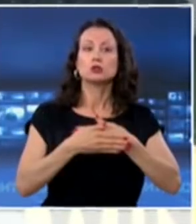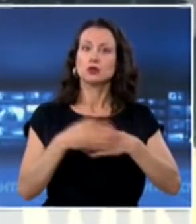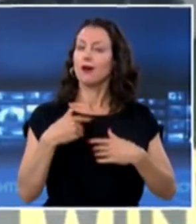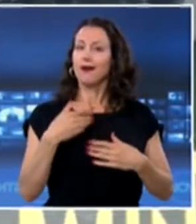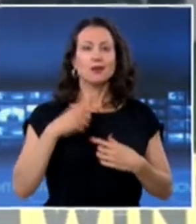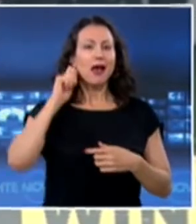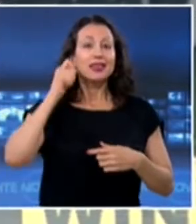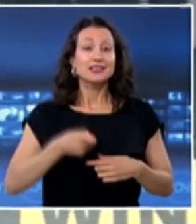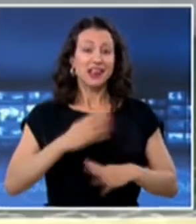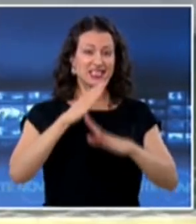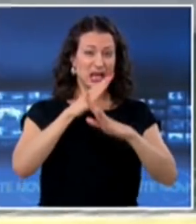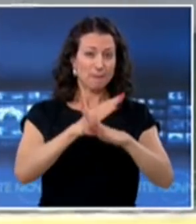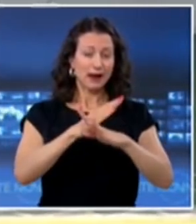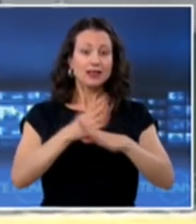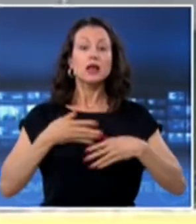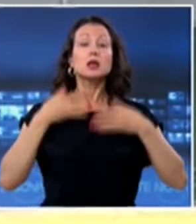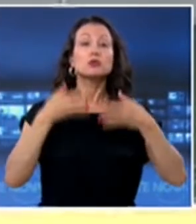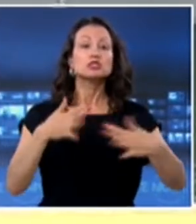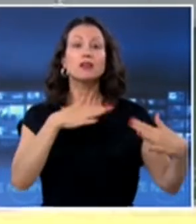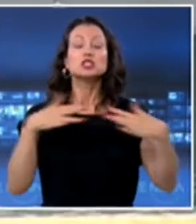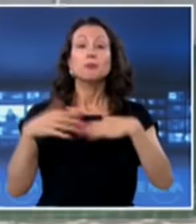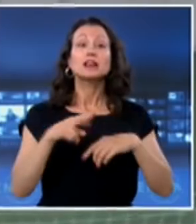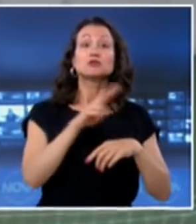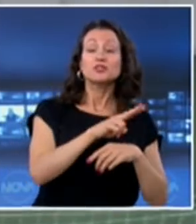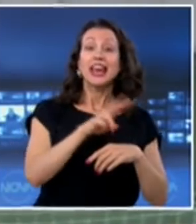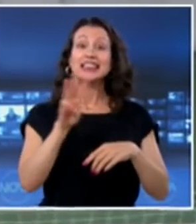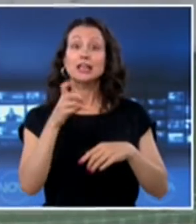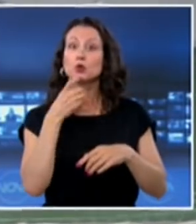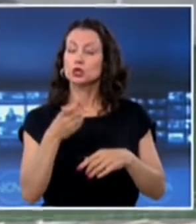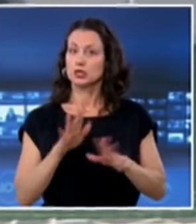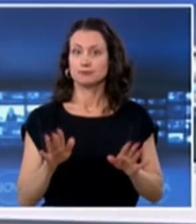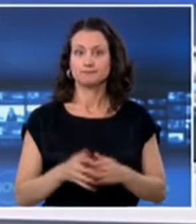за периода между 2 и 3 години и обществено полезен труд.